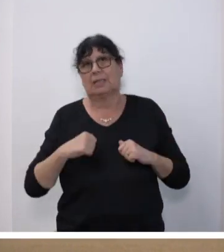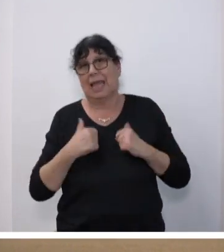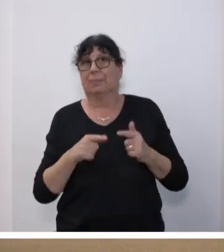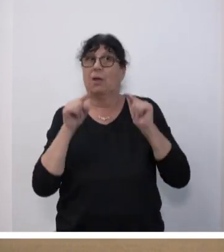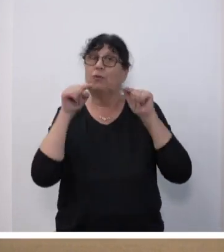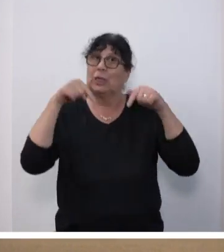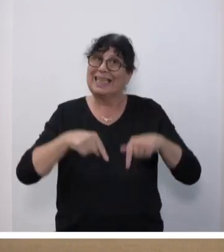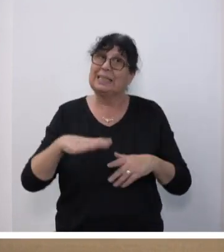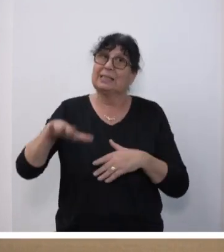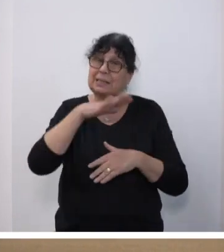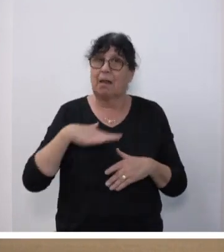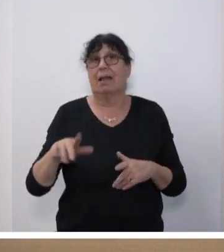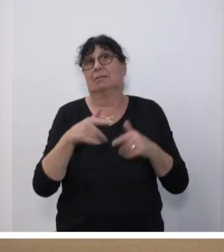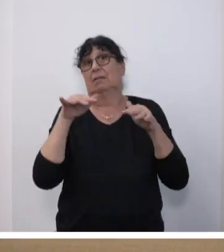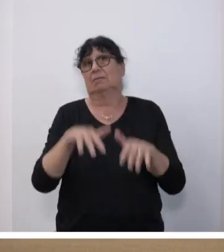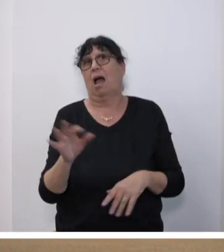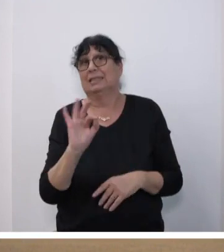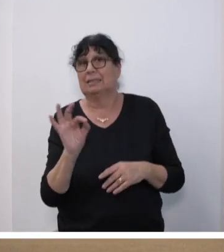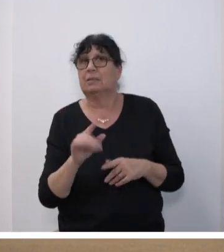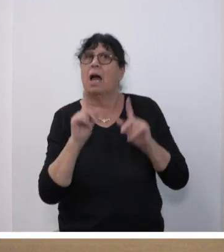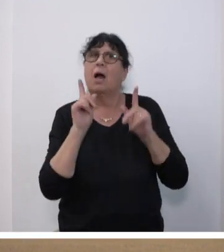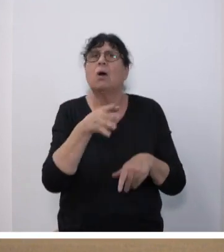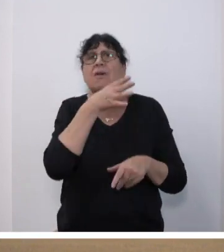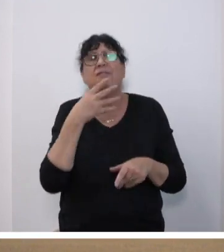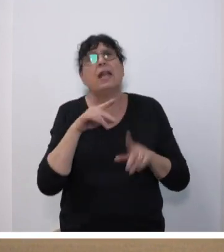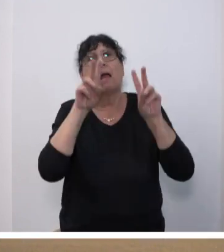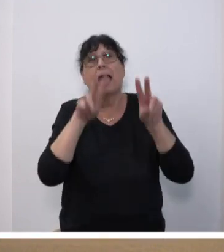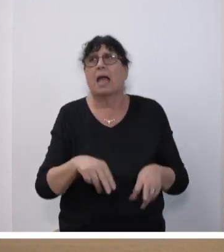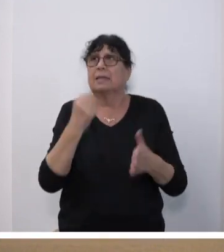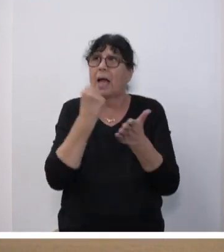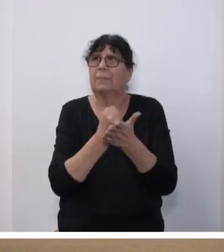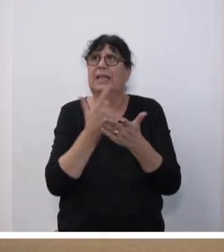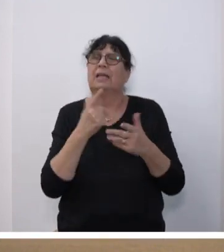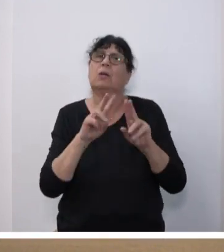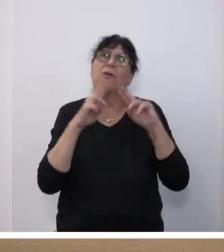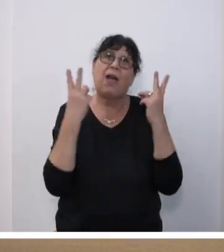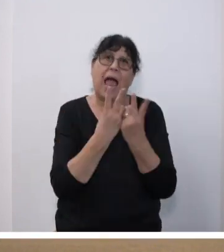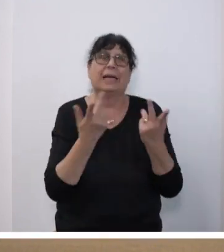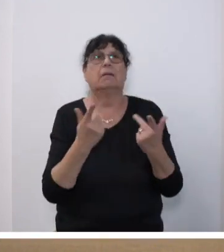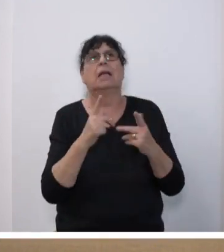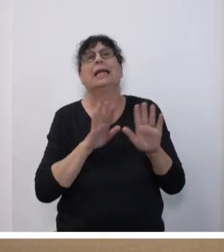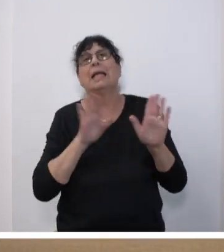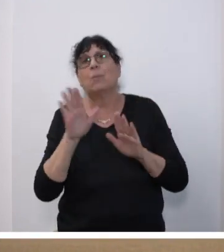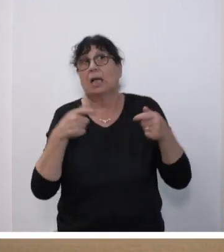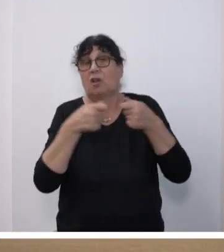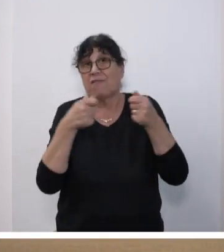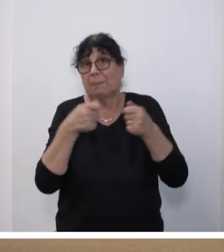Land eintreten. Gerade auch die vielen Ehrenamtlichen in den Vereinen, in den demokratischen